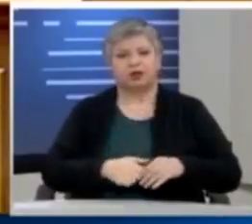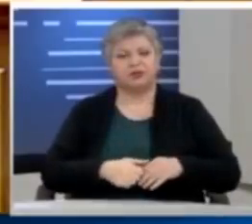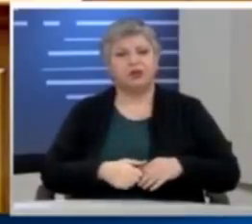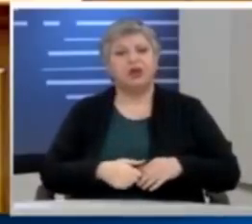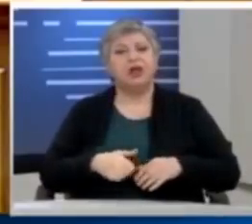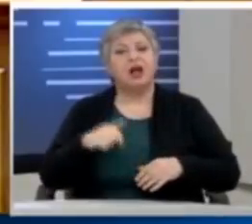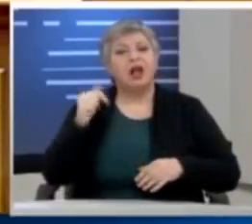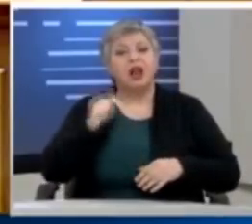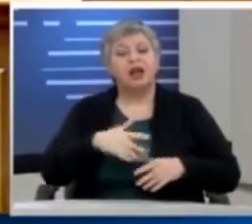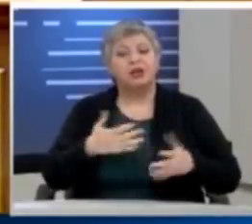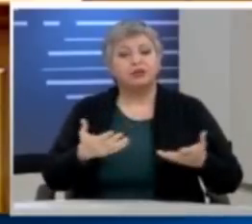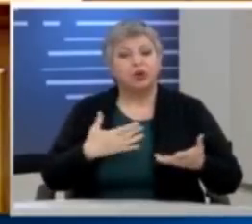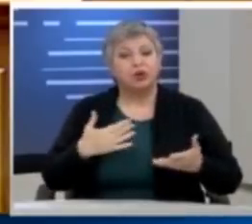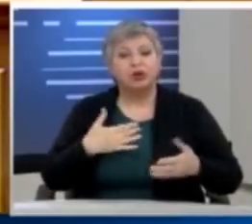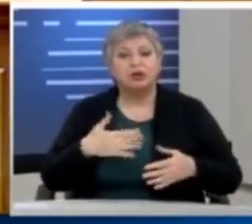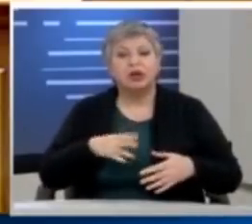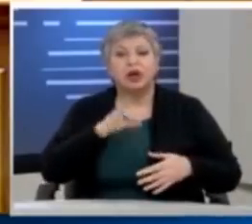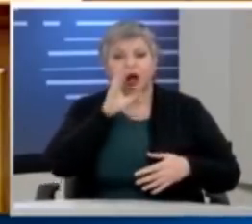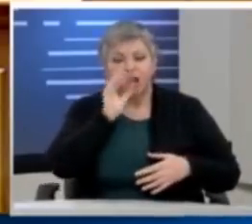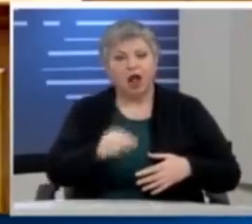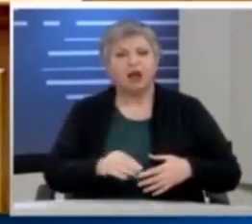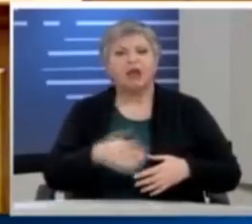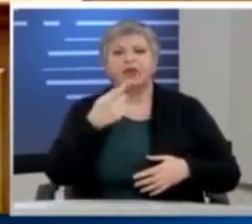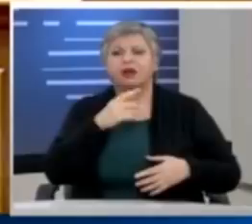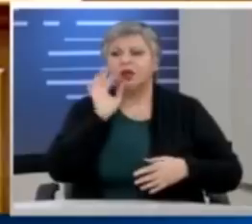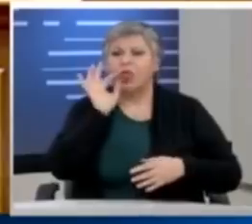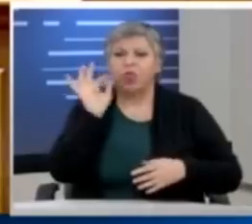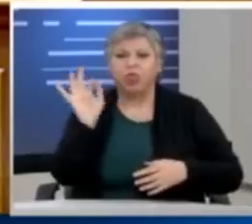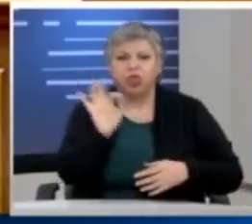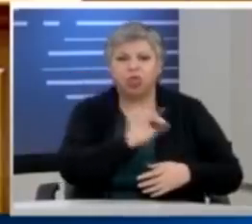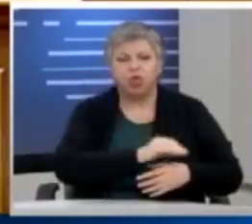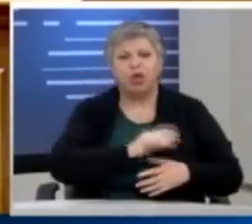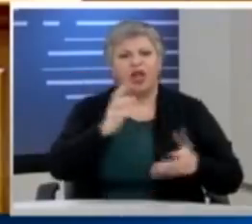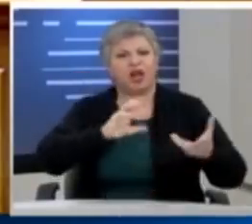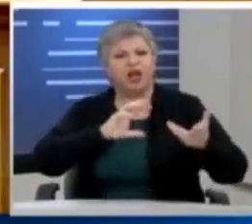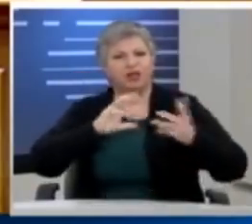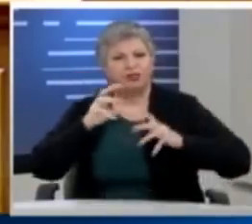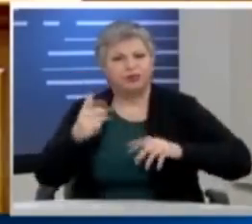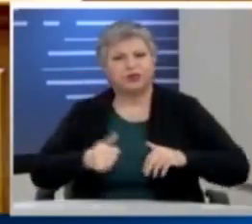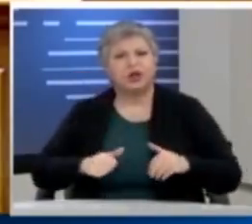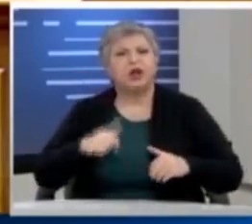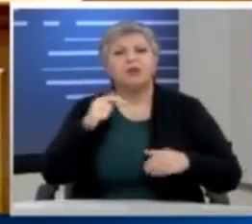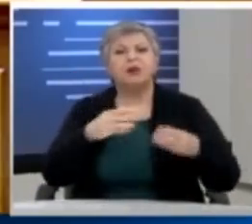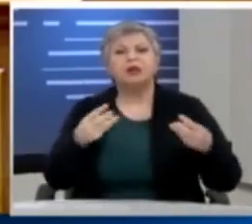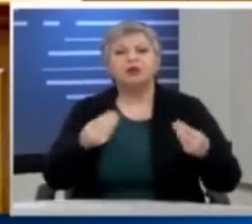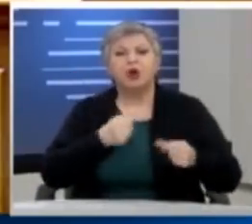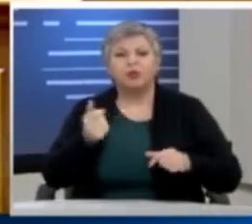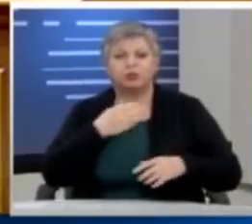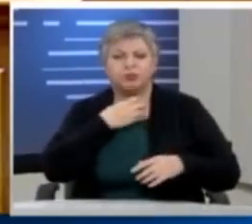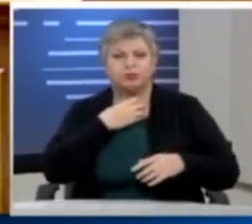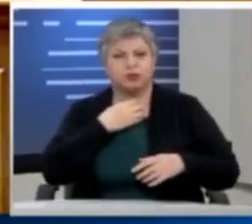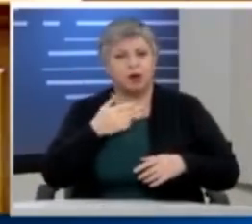πιο επικίνδυνα σχέδια. Και συκοφαντείτε και διαστρεβλώνετε γκεμπελίστικα τις θέσεις του